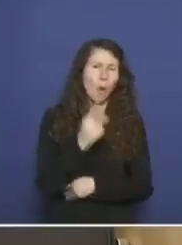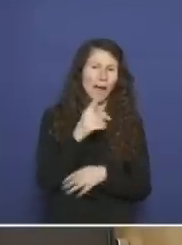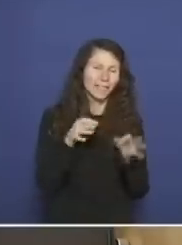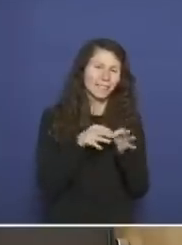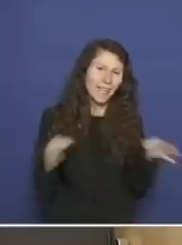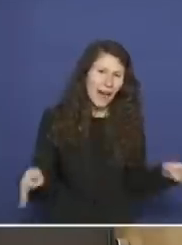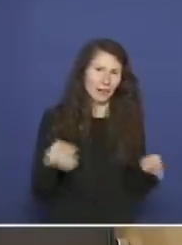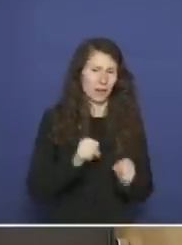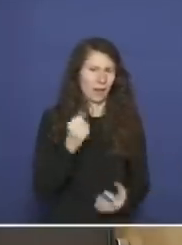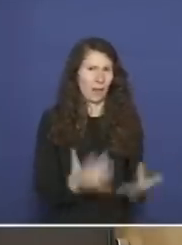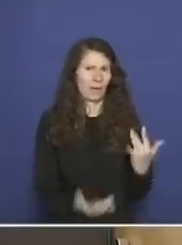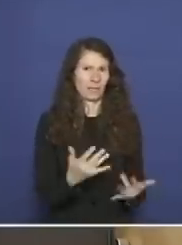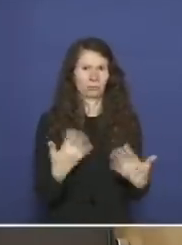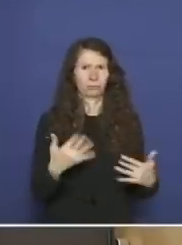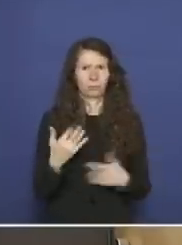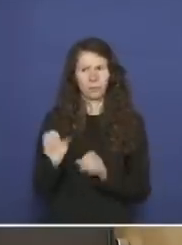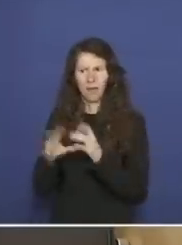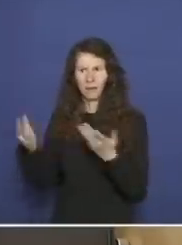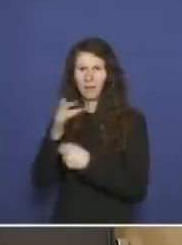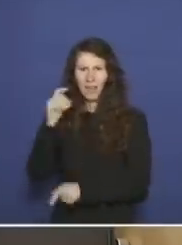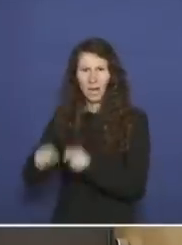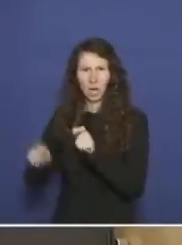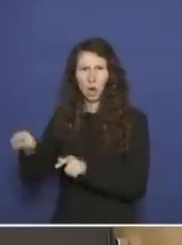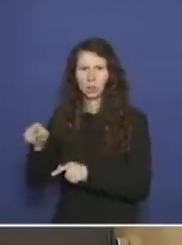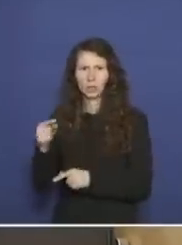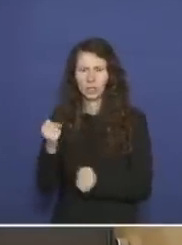der Pandemie haben viele Leute Schwierigkeiten,